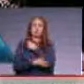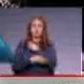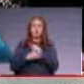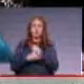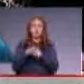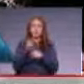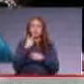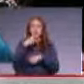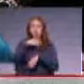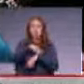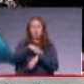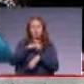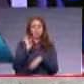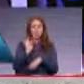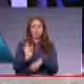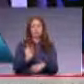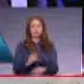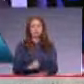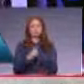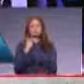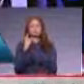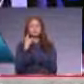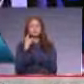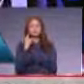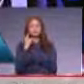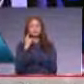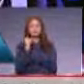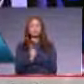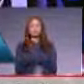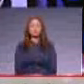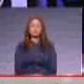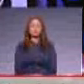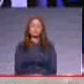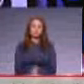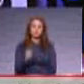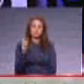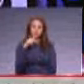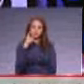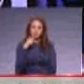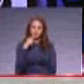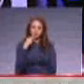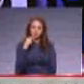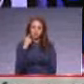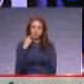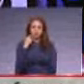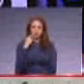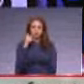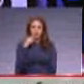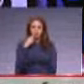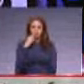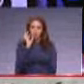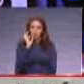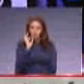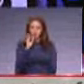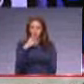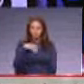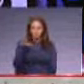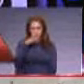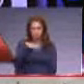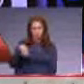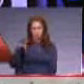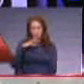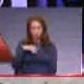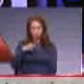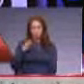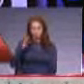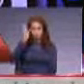قادرين بالمرة. طيب على زي ما قالت مدام نبيلة، احنا هنروح وهنعمل زيارة، هنعمل